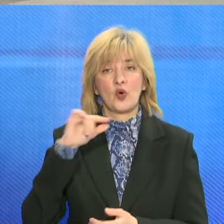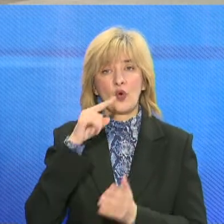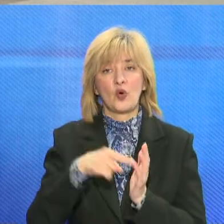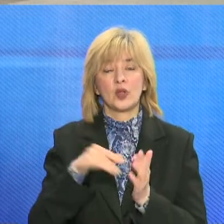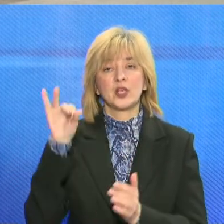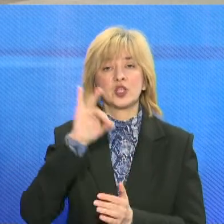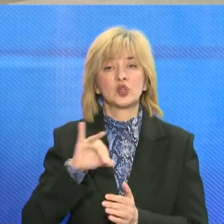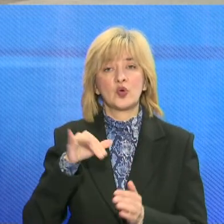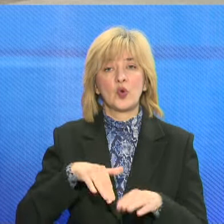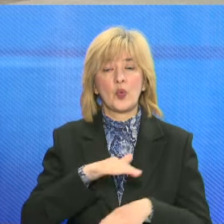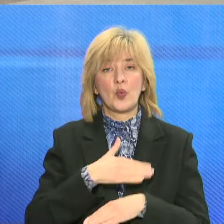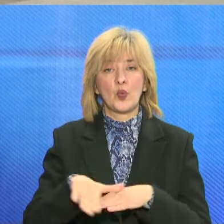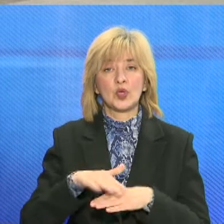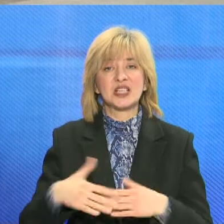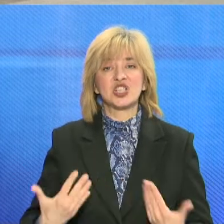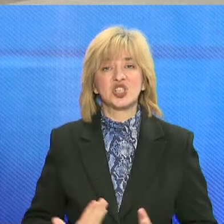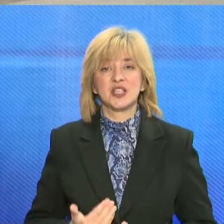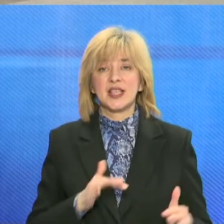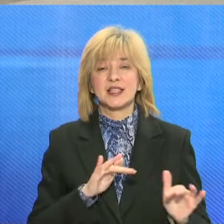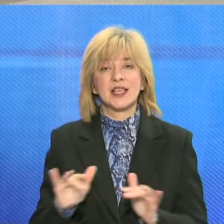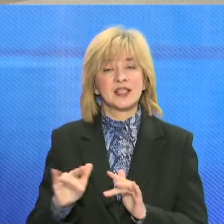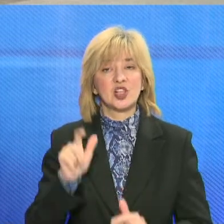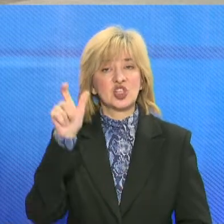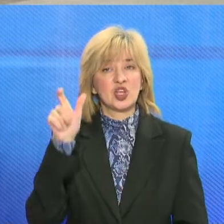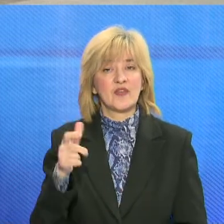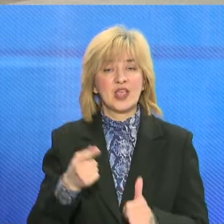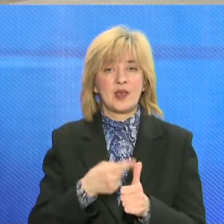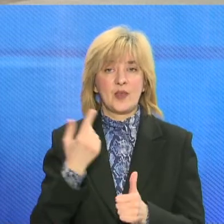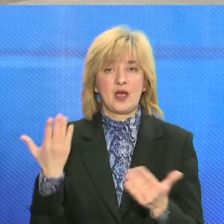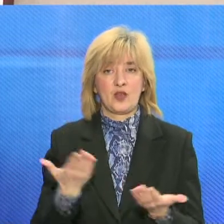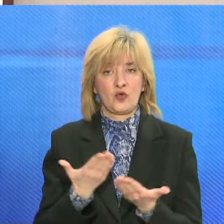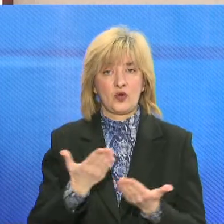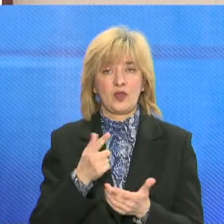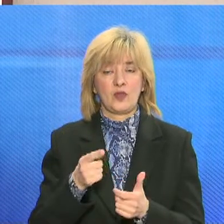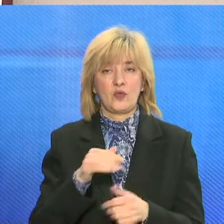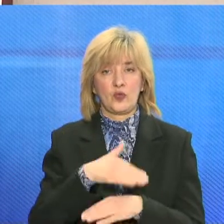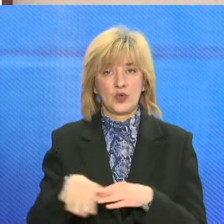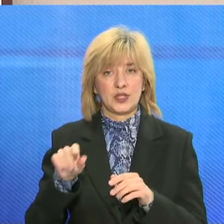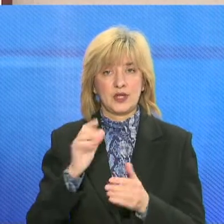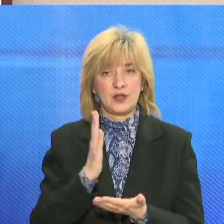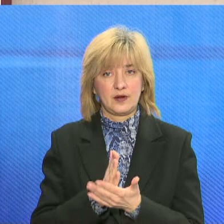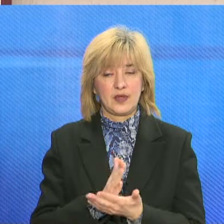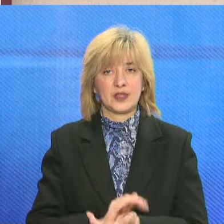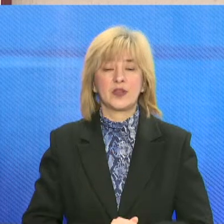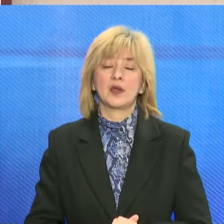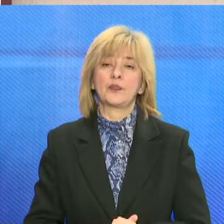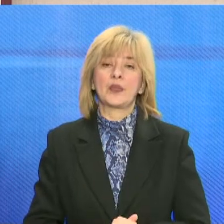создания и жизнедеятельность человека, именем которого эта улица названа.